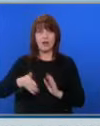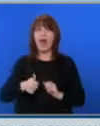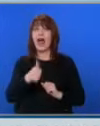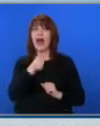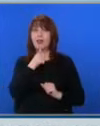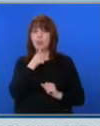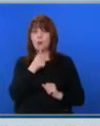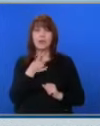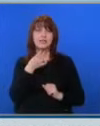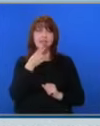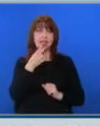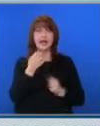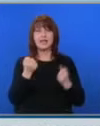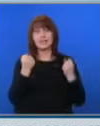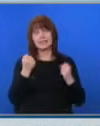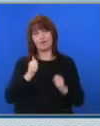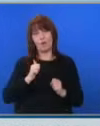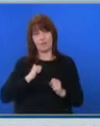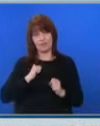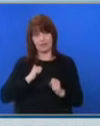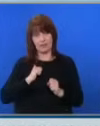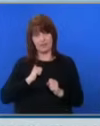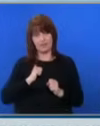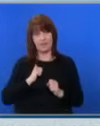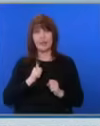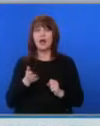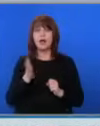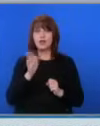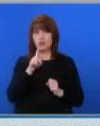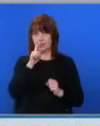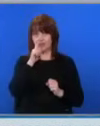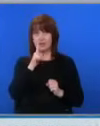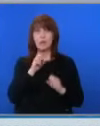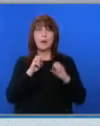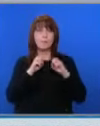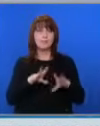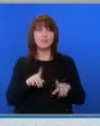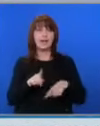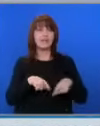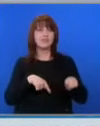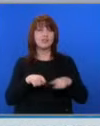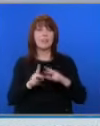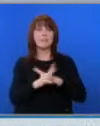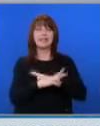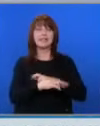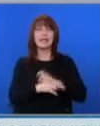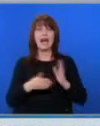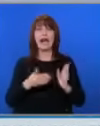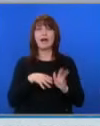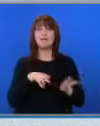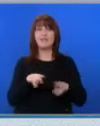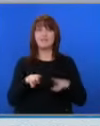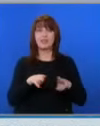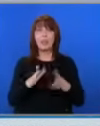алкохол, цигари и за здравеопазване. И още нещо важно. Пуснаха движението по магистралата към Видин